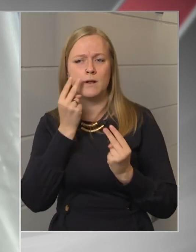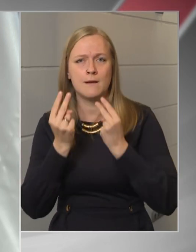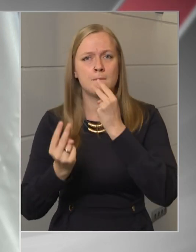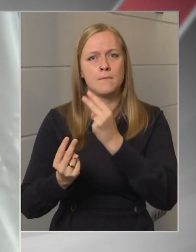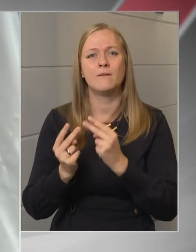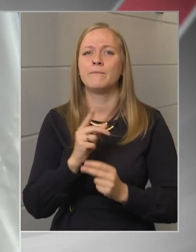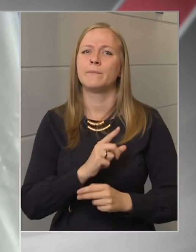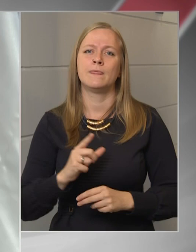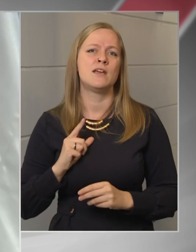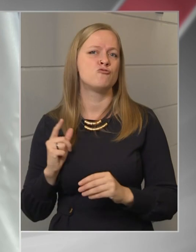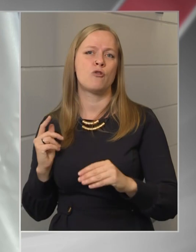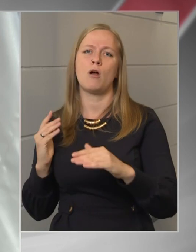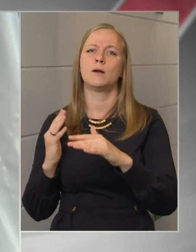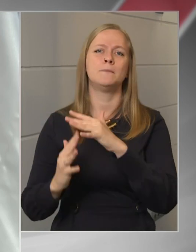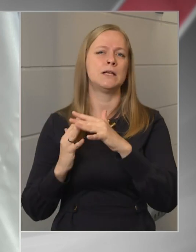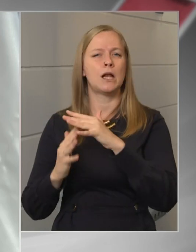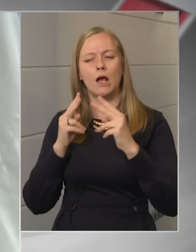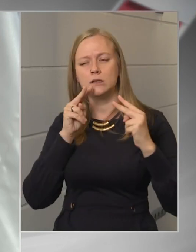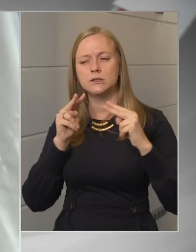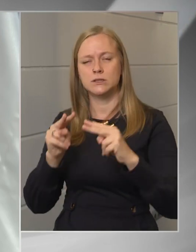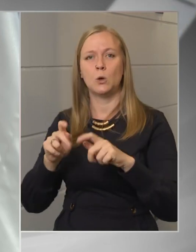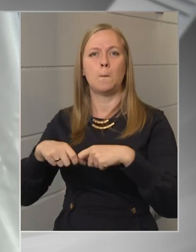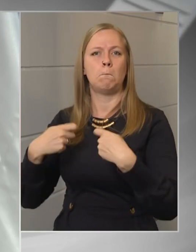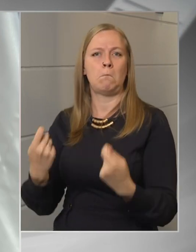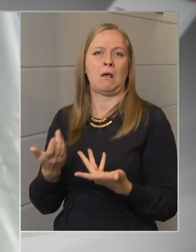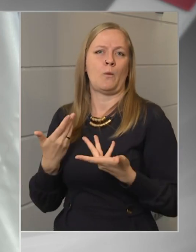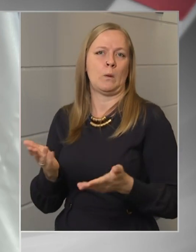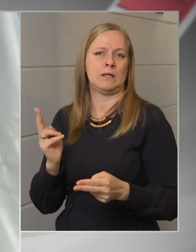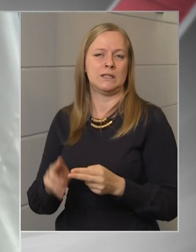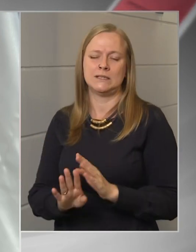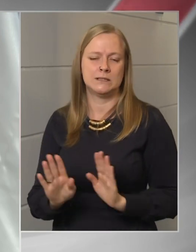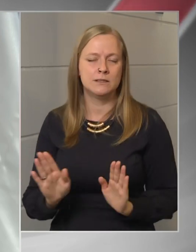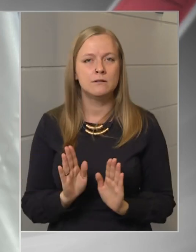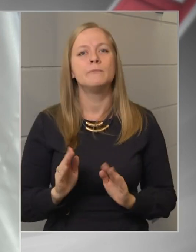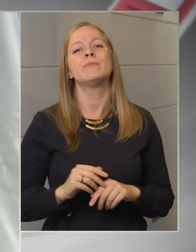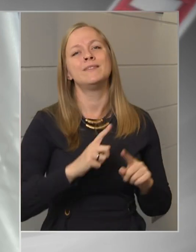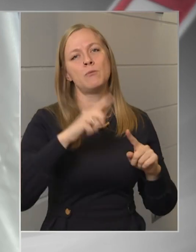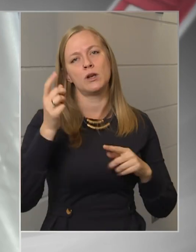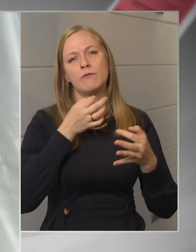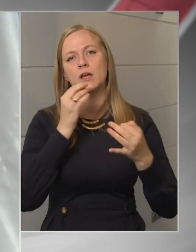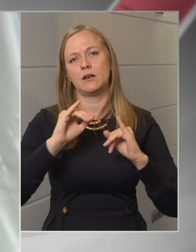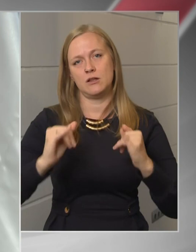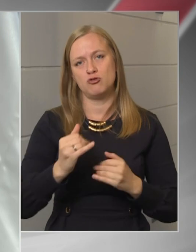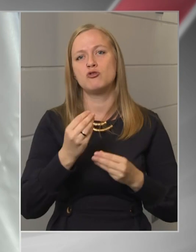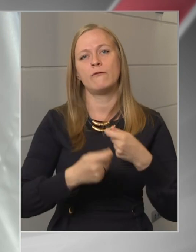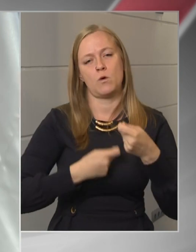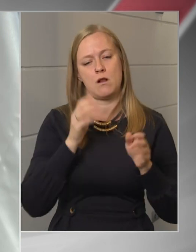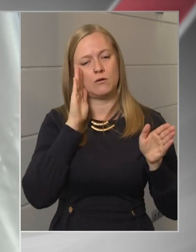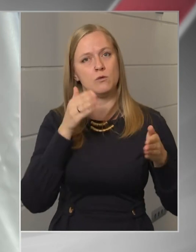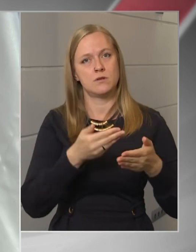akkor ne csupán a migrációt tartsa megoldásnak a jövőre nézve, hanem a demográfiai kérdésekkel is foglalkozzon.